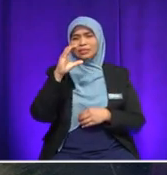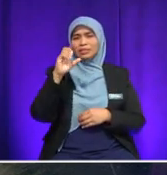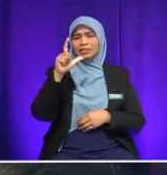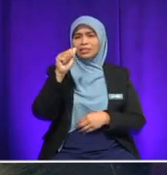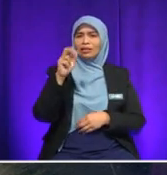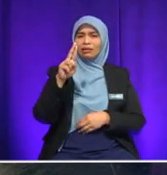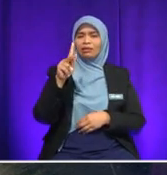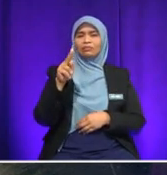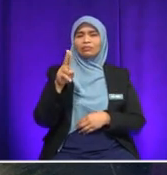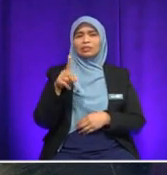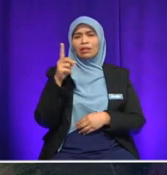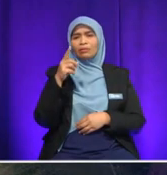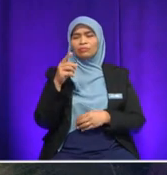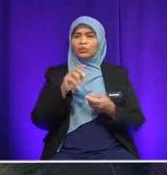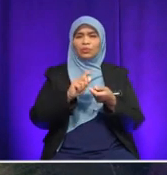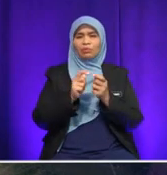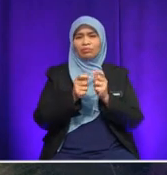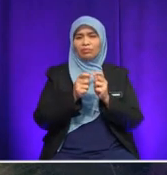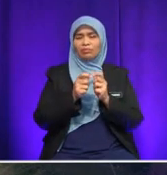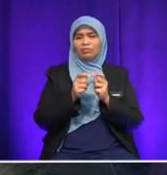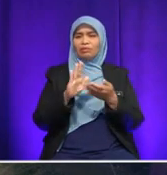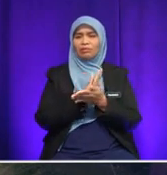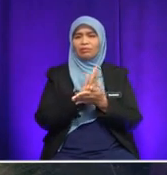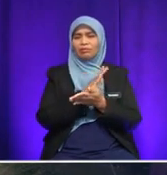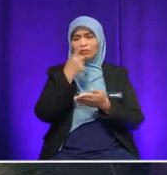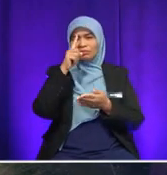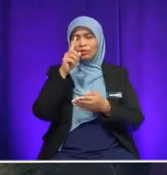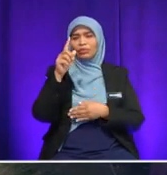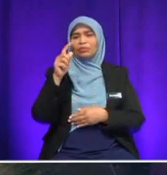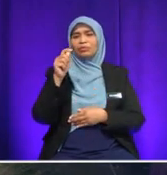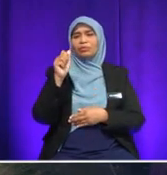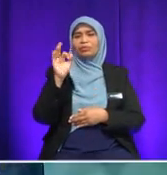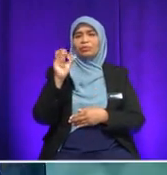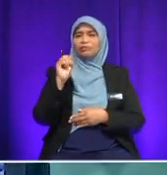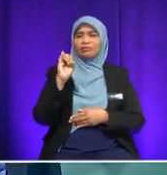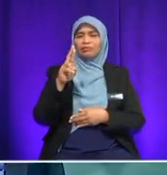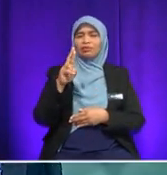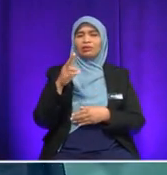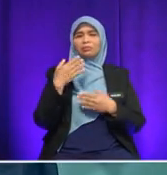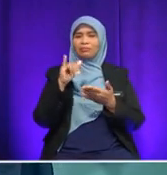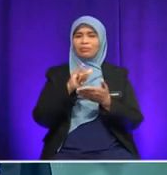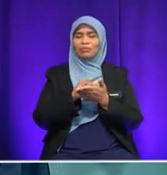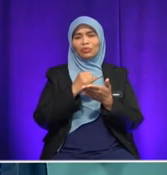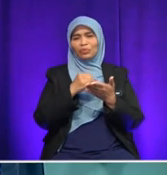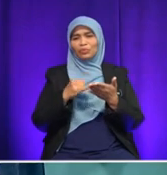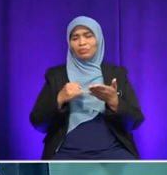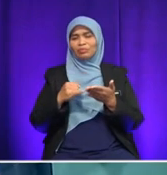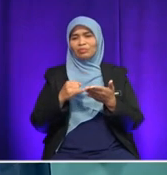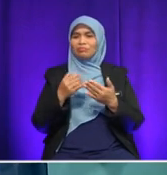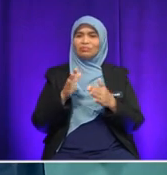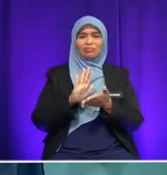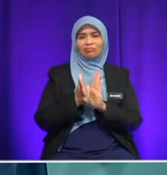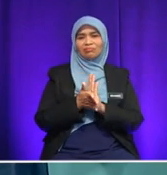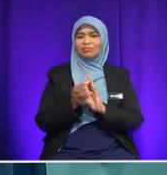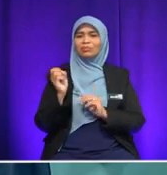kerap menukar kertas untuk membuat pentafsiran. Kejap-kejap lukis tak jadi, kronyok buang. Lepas tu buat yang lain